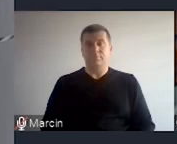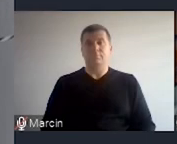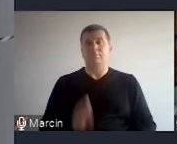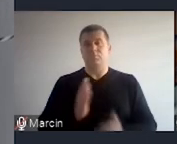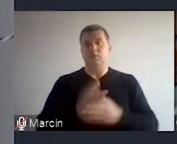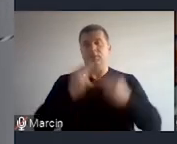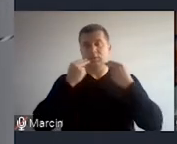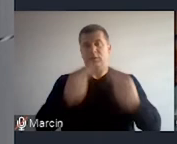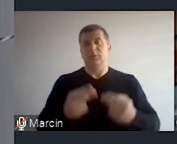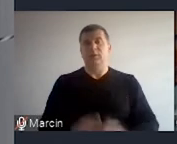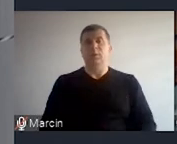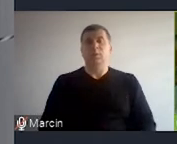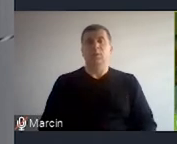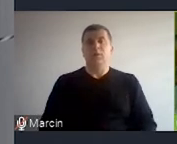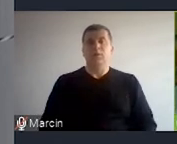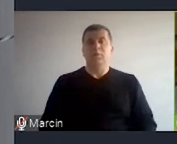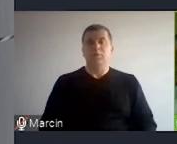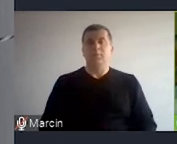Wracamy, proszę Państwa.